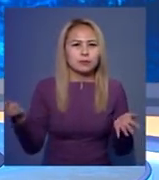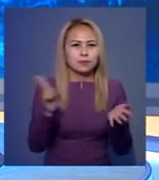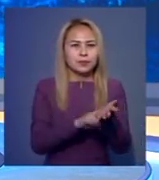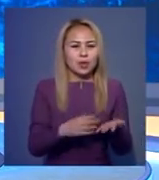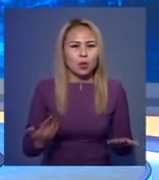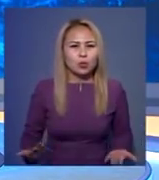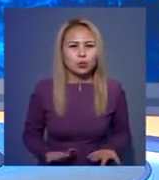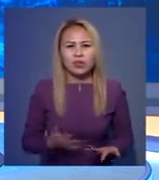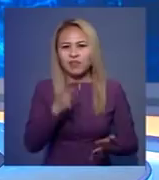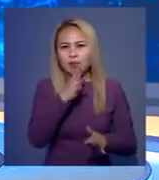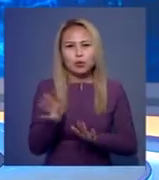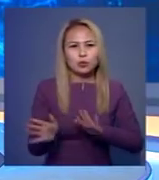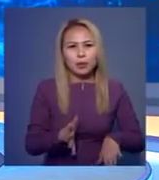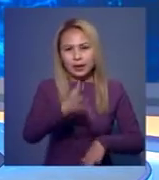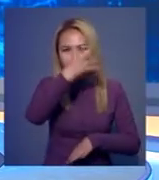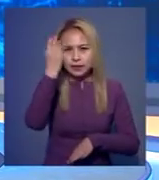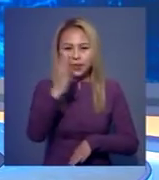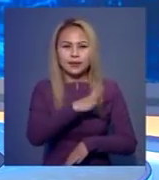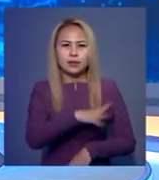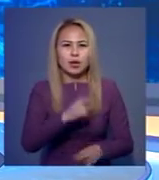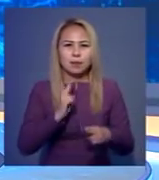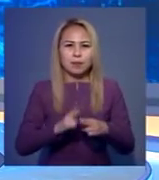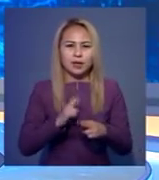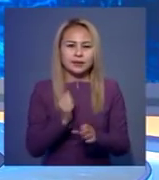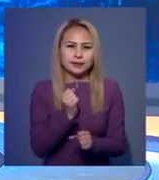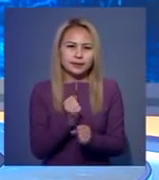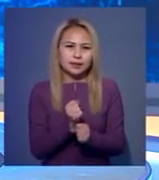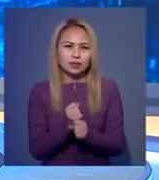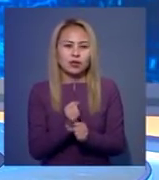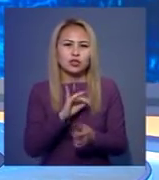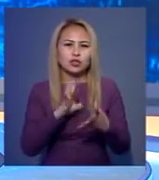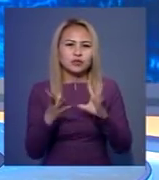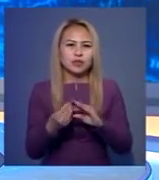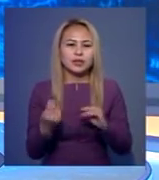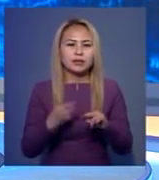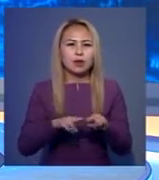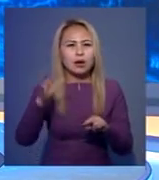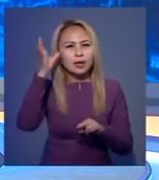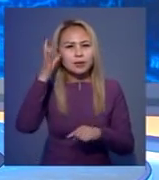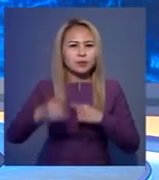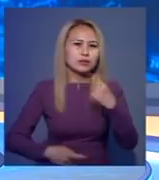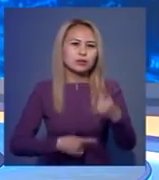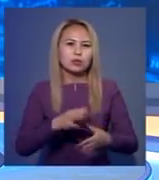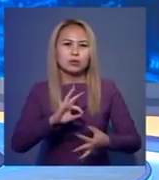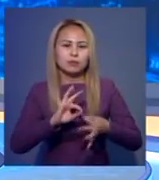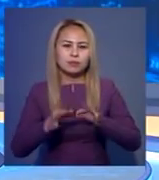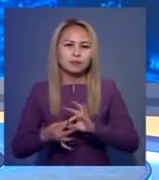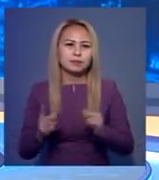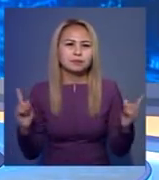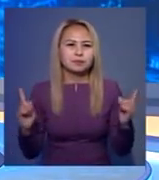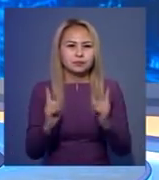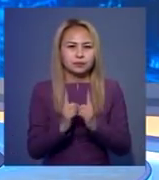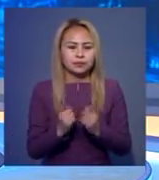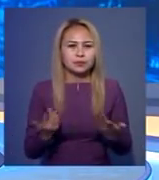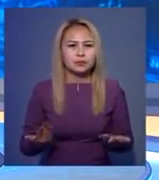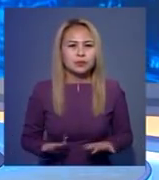Қанша ғасыр өтсе де ата кәсібін ұмытпапты, темір балықты бұсталықпен айналысады. Бабалар ізімен ғылыми экспедициясы солардың